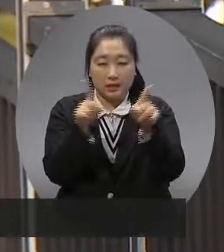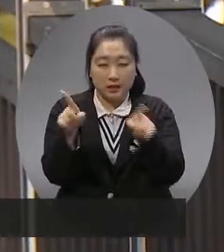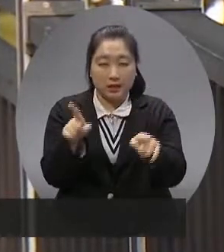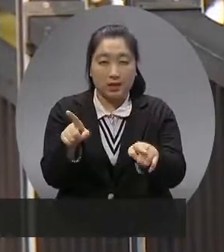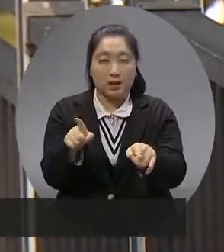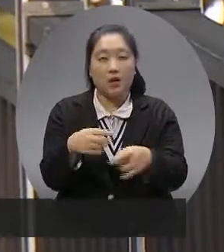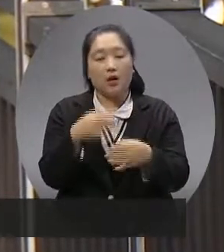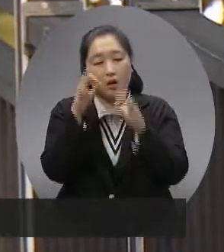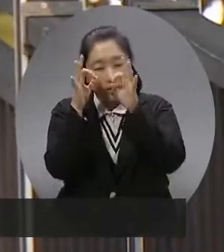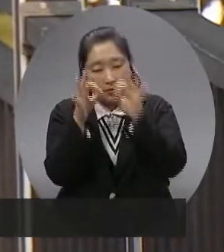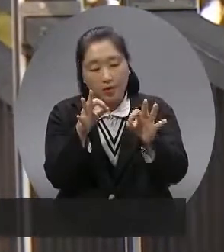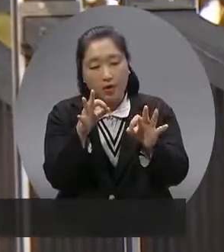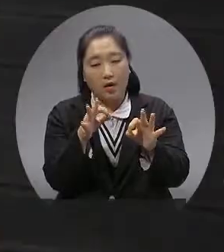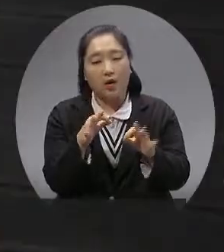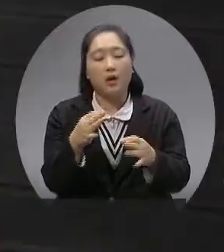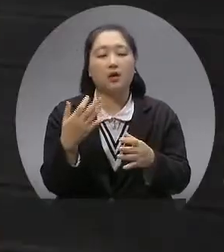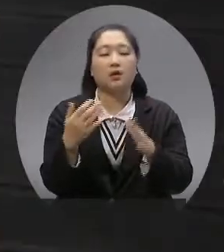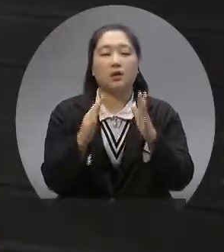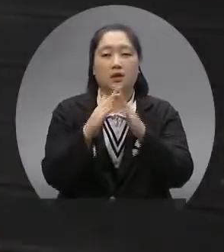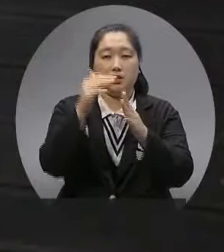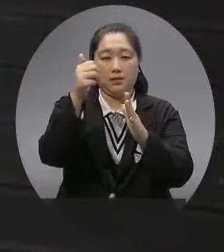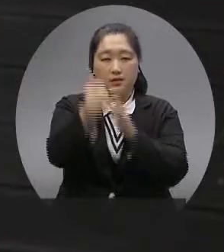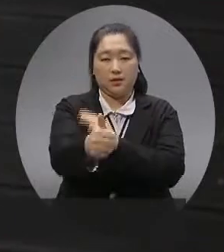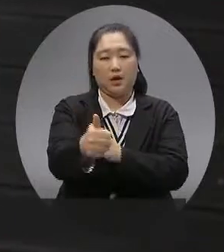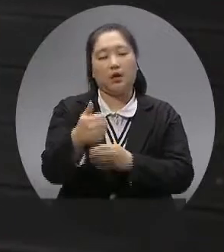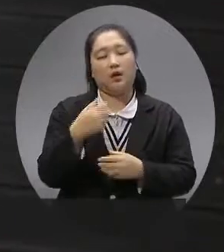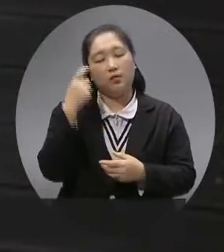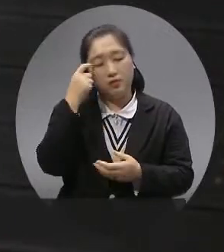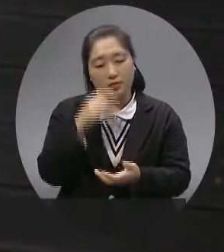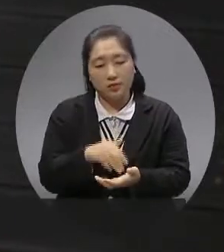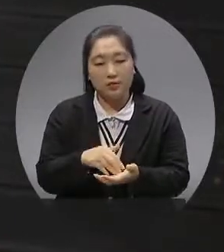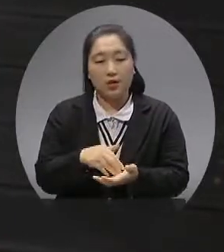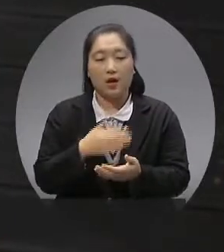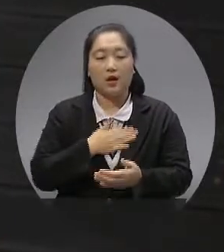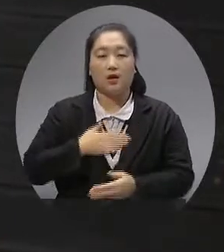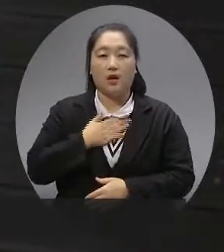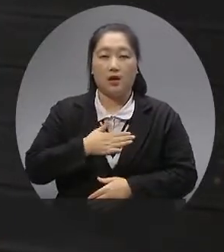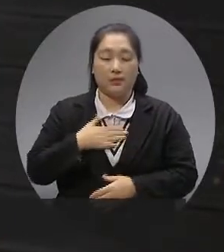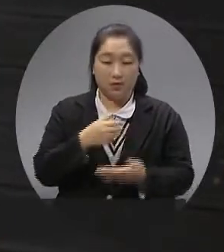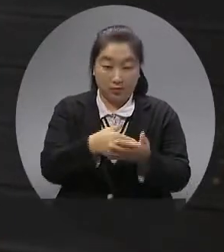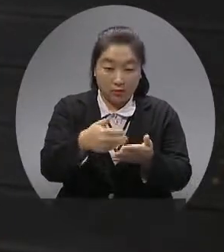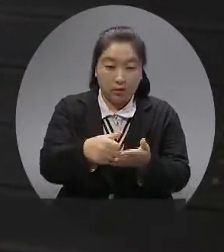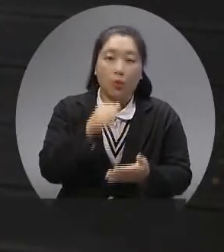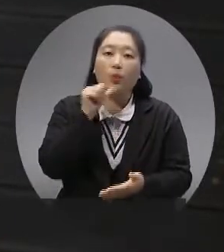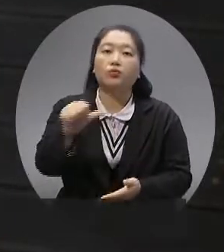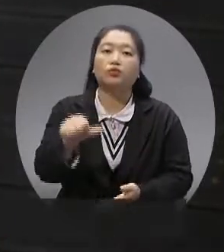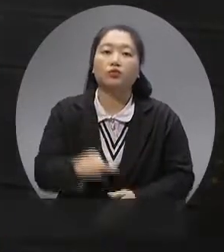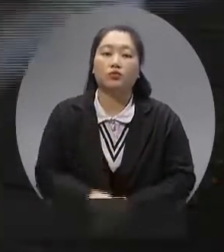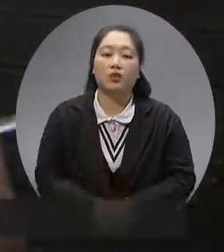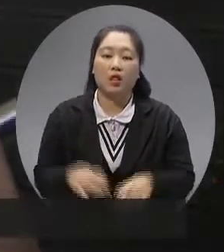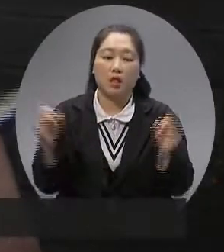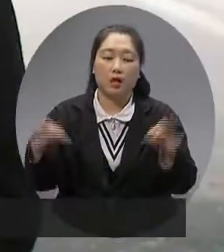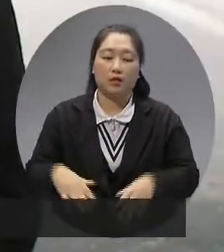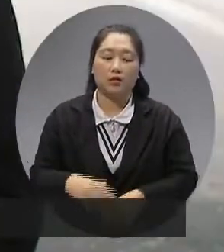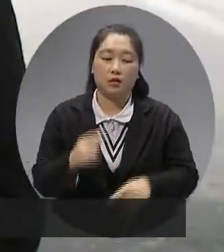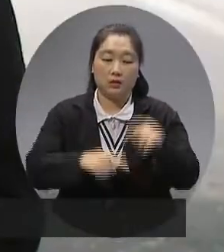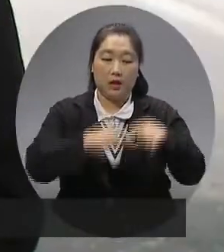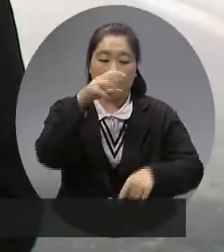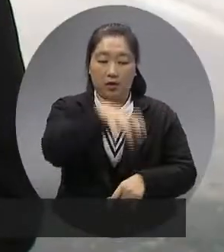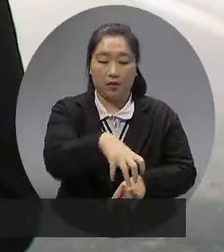문득 중년 가장의 회한을 받습니다. 그 감정을 5분 만에 그려냅니다. 나무 앞에